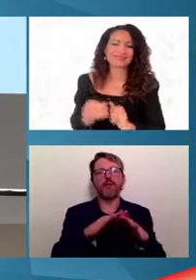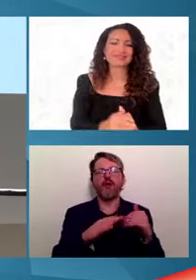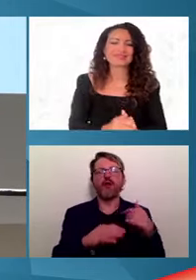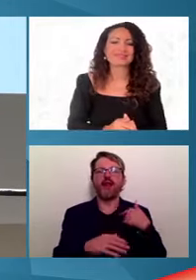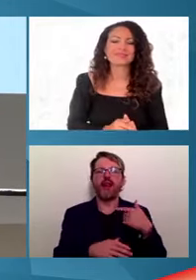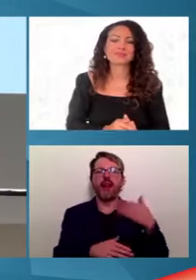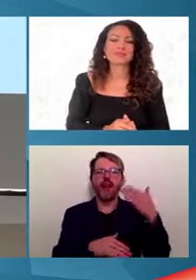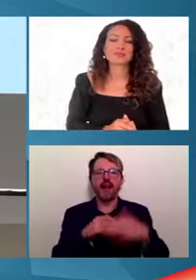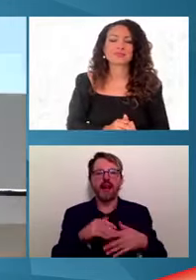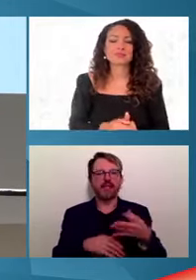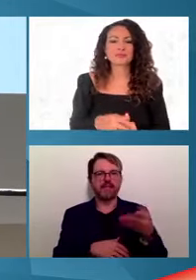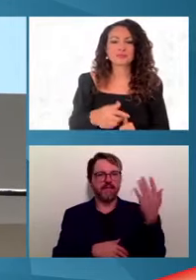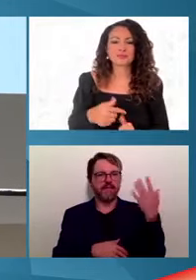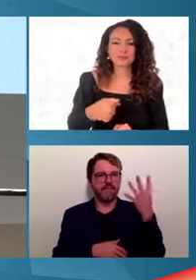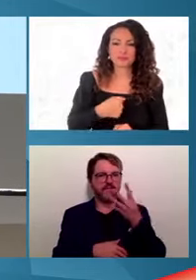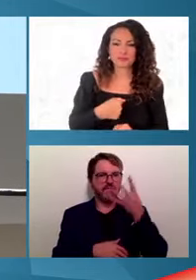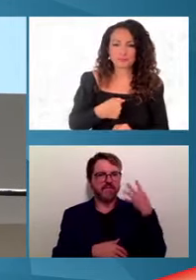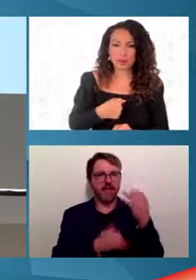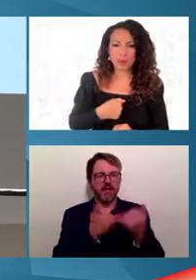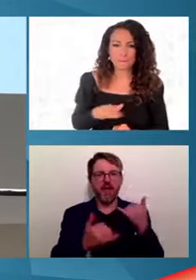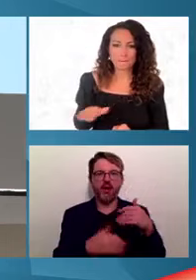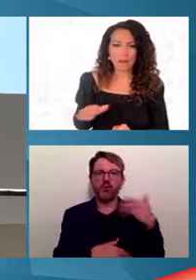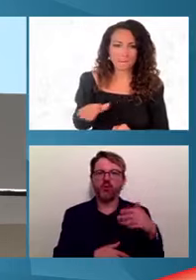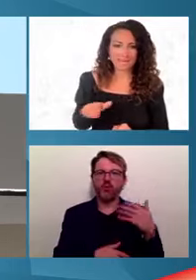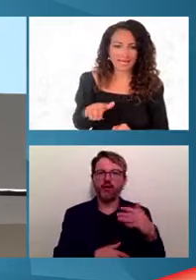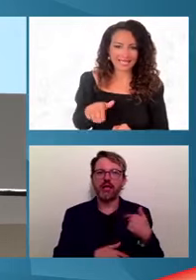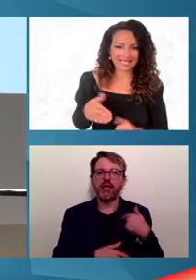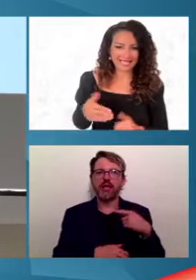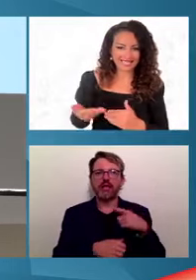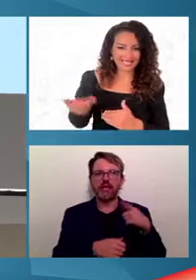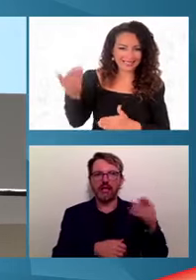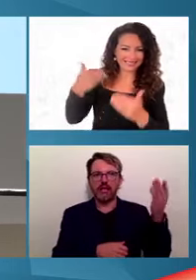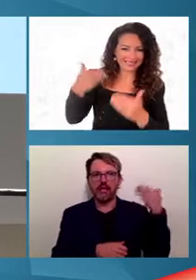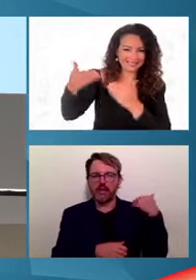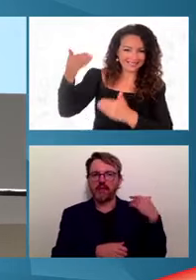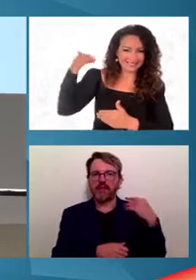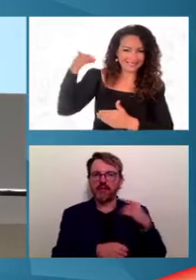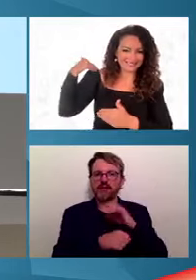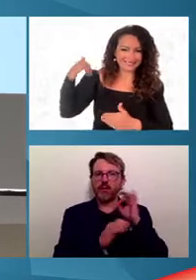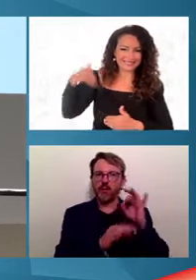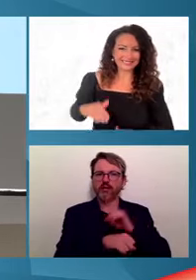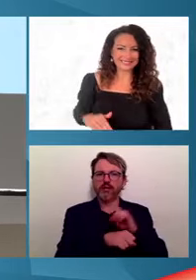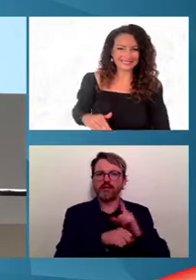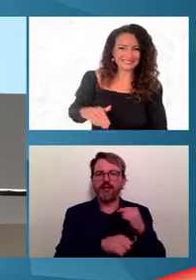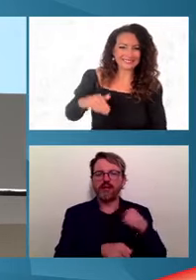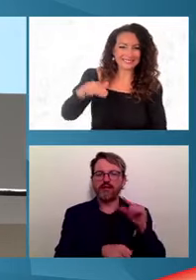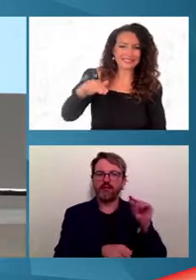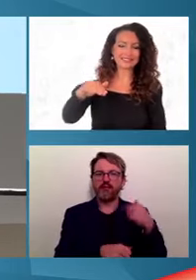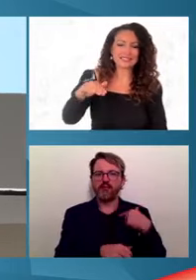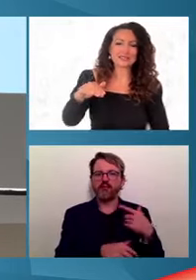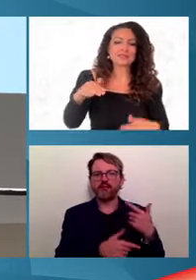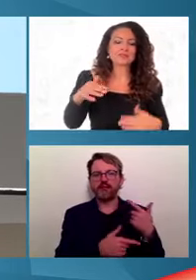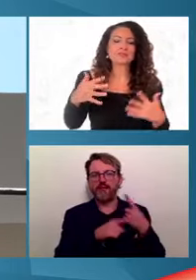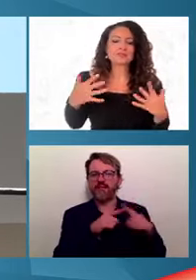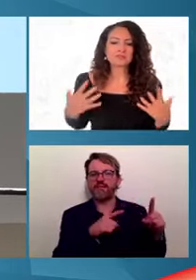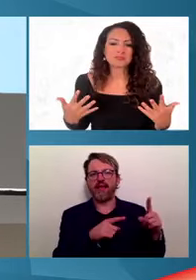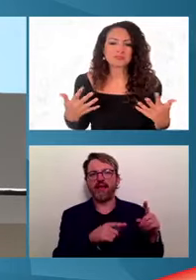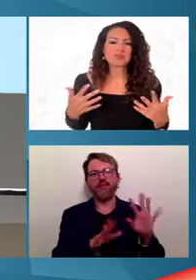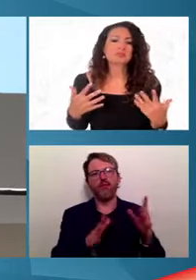manchmal gedacht, diese Sonnenseite geht mir ab. Die Herausforderung in der